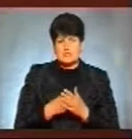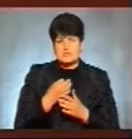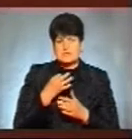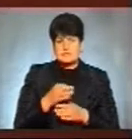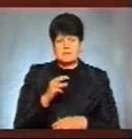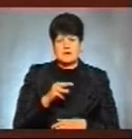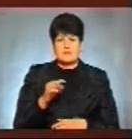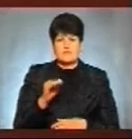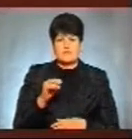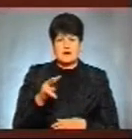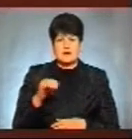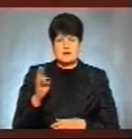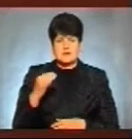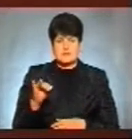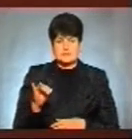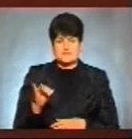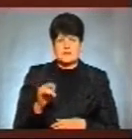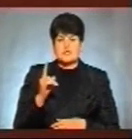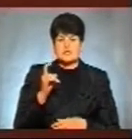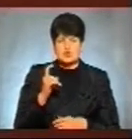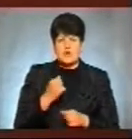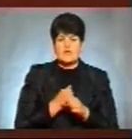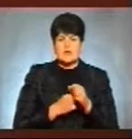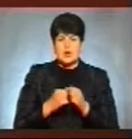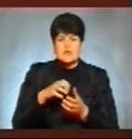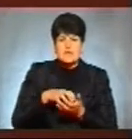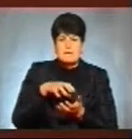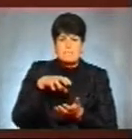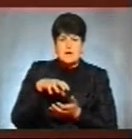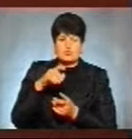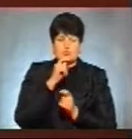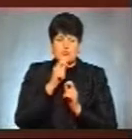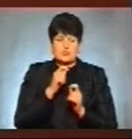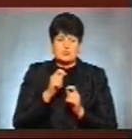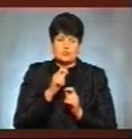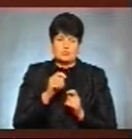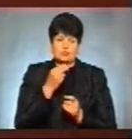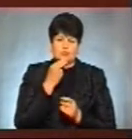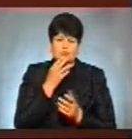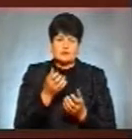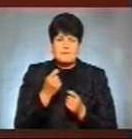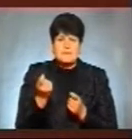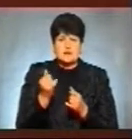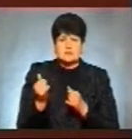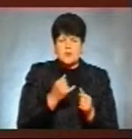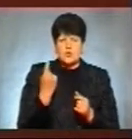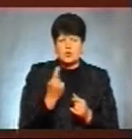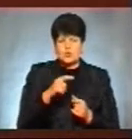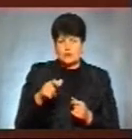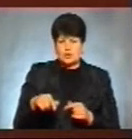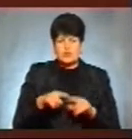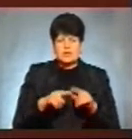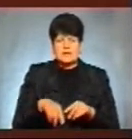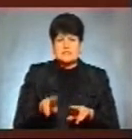Михайло Фалінський. 100 великодніх пакунків з продуктами отримали в Тернополі малозабезпечені одинокі люди та родини